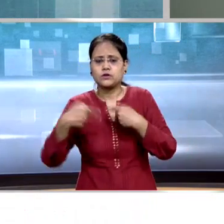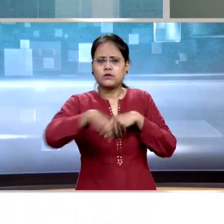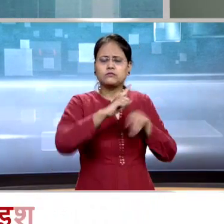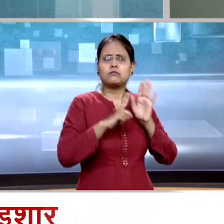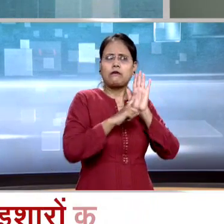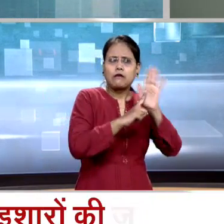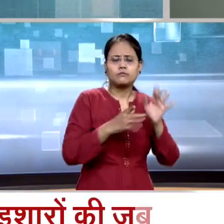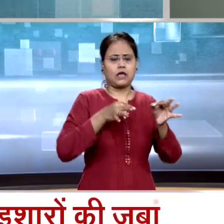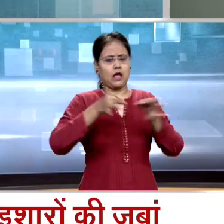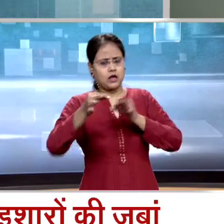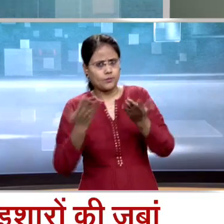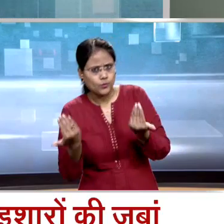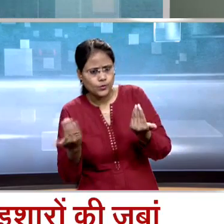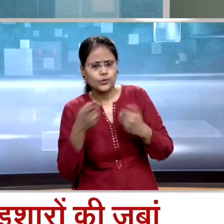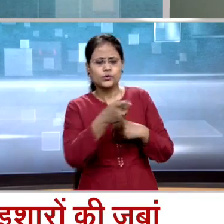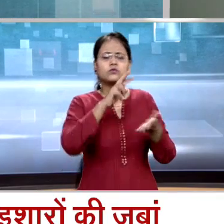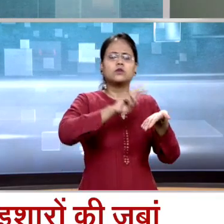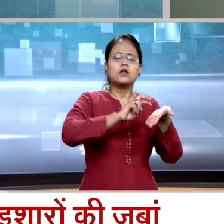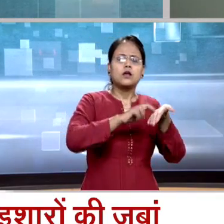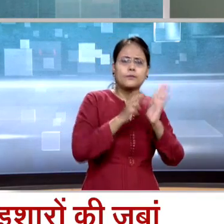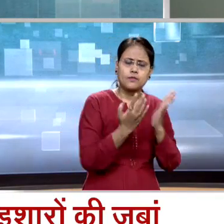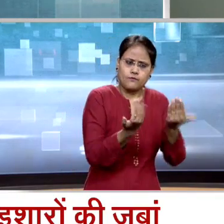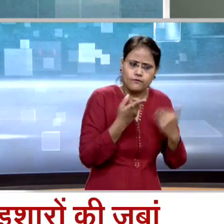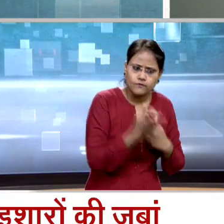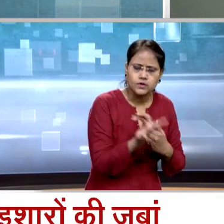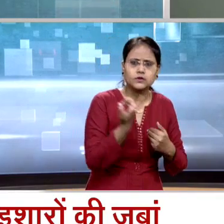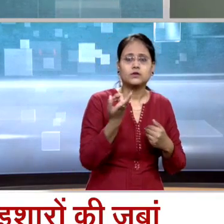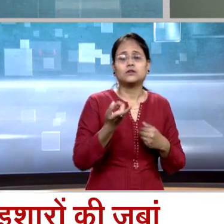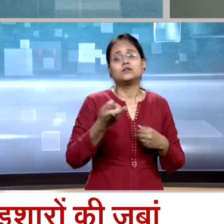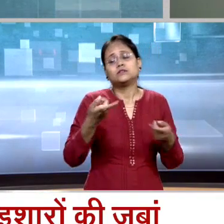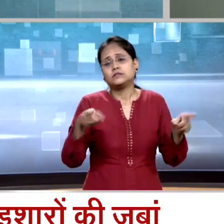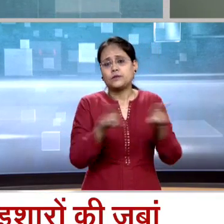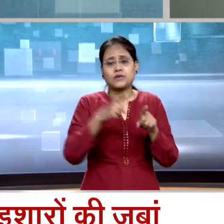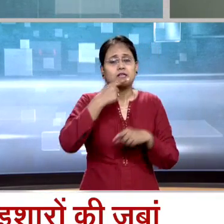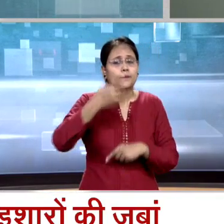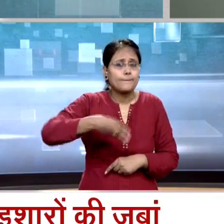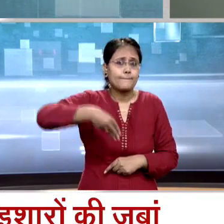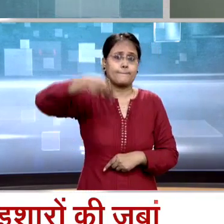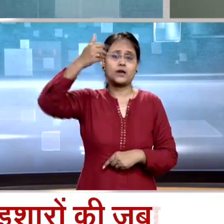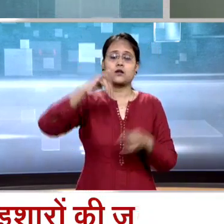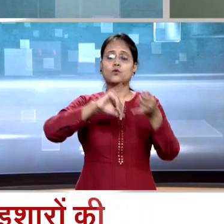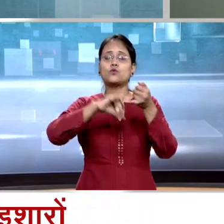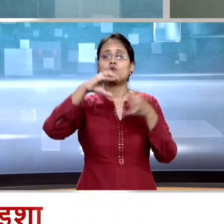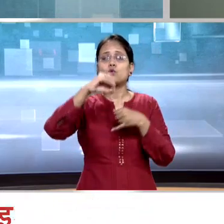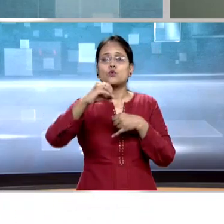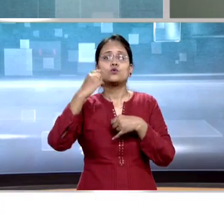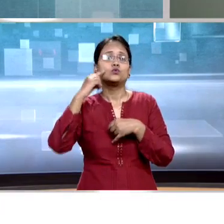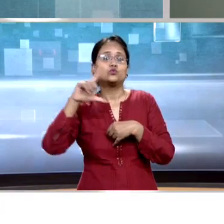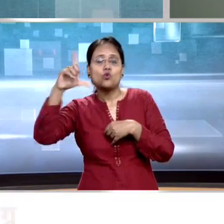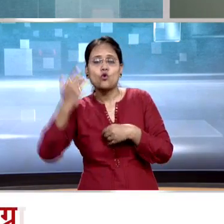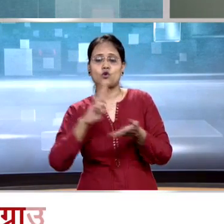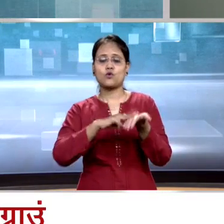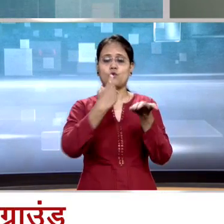एक्सप्लेन कर सकते हैं, हम इसको ये भी मीनिंग निकाल सकते हैं। अब जैसे मिट्टी है, मिट्टी को सॉइल भी बोलते हैं, मृदा भी बोलते